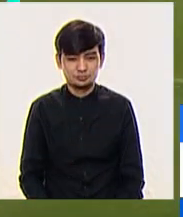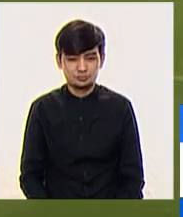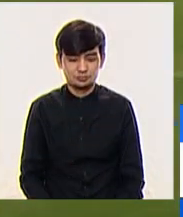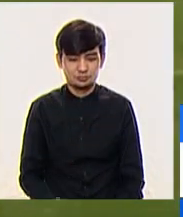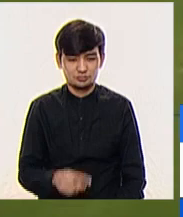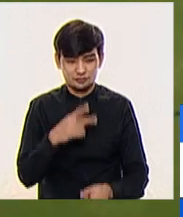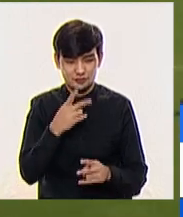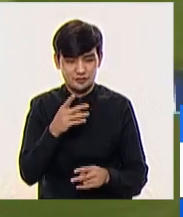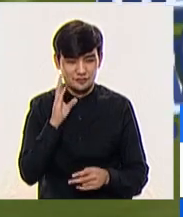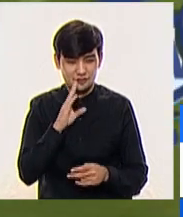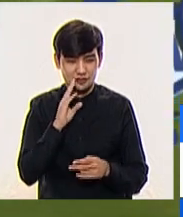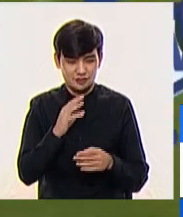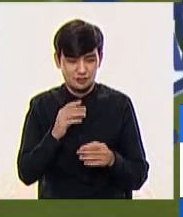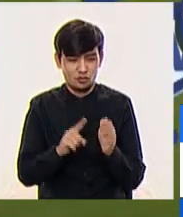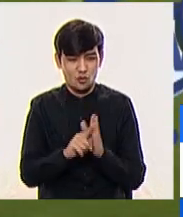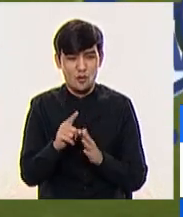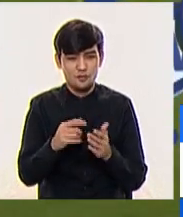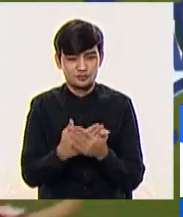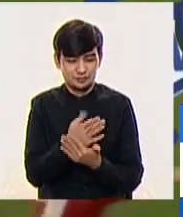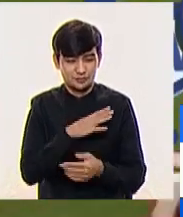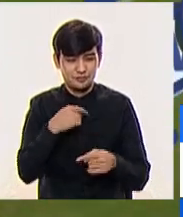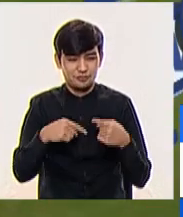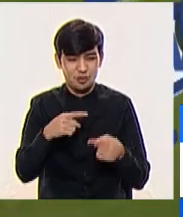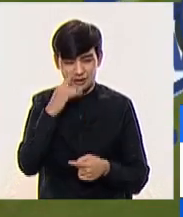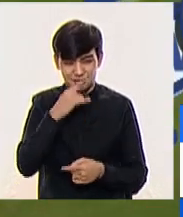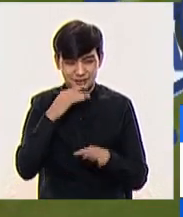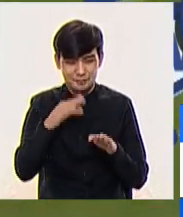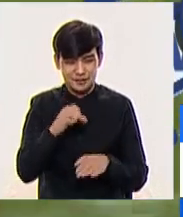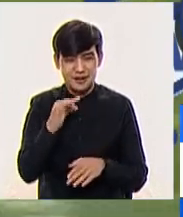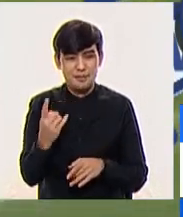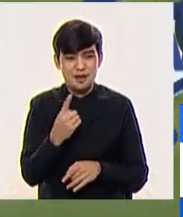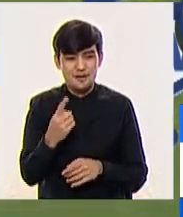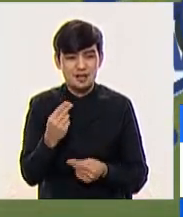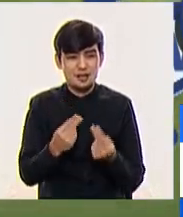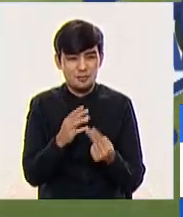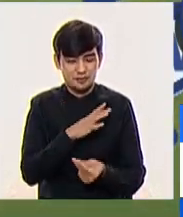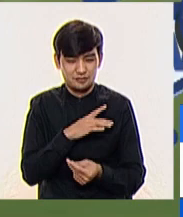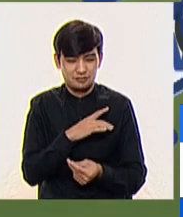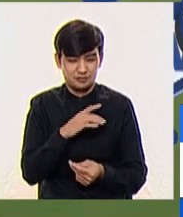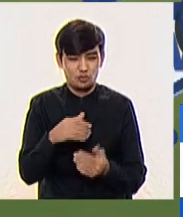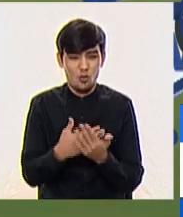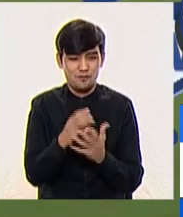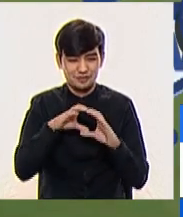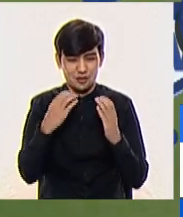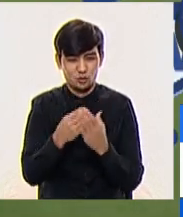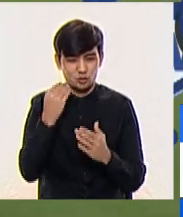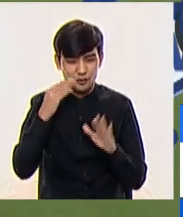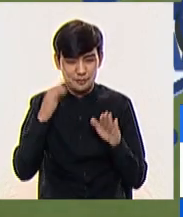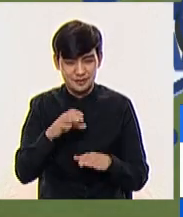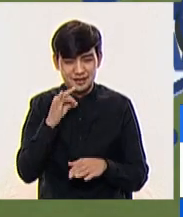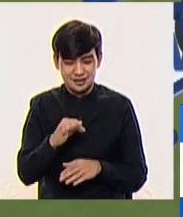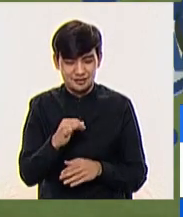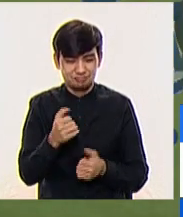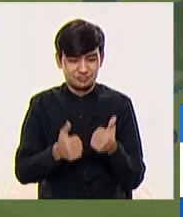Вот так, утопая в лужах, начали новый сезон футболисты Казахстана. Первую игру провели на новом стадионе в Туркестане. За